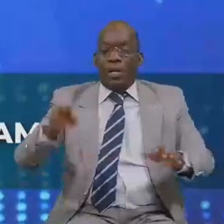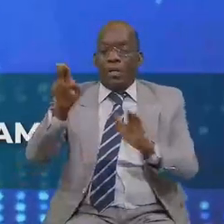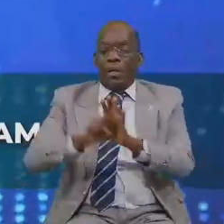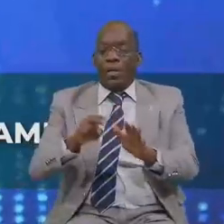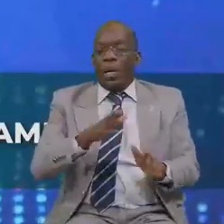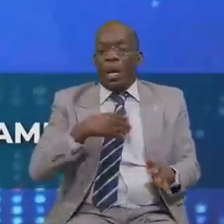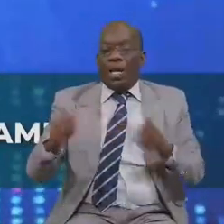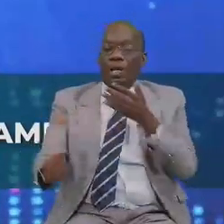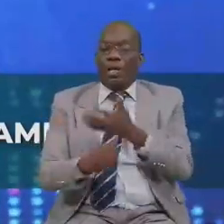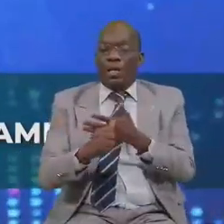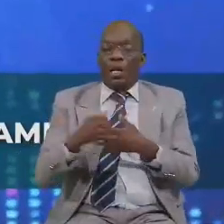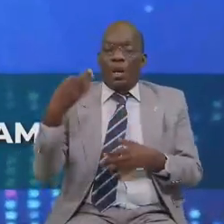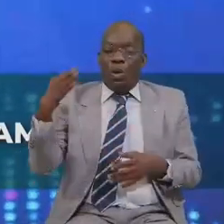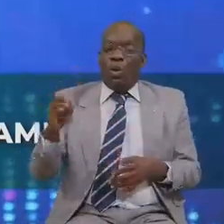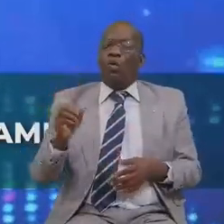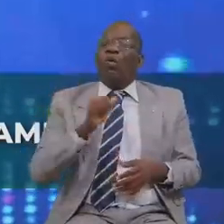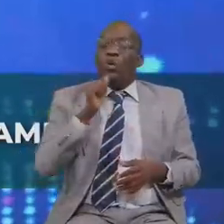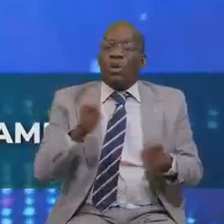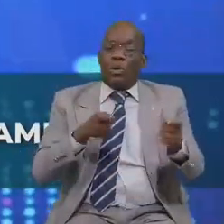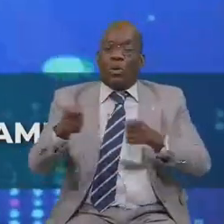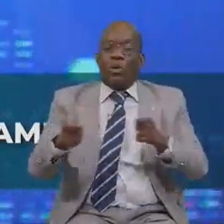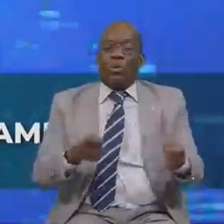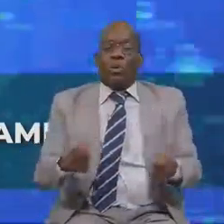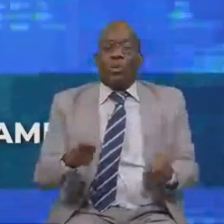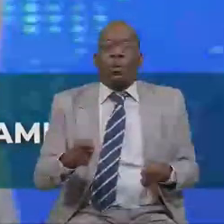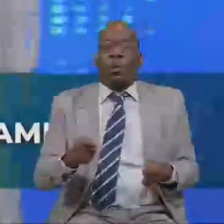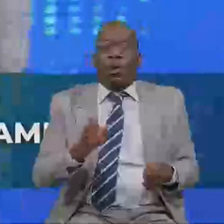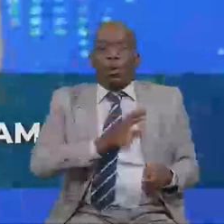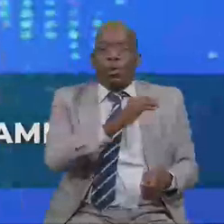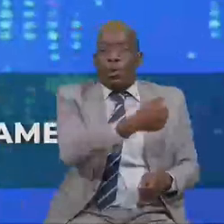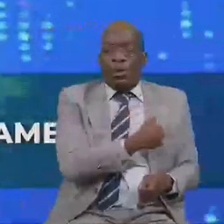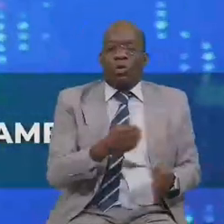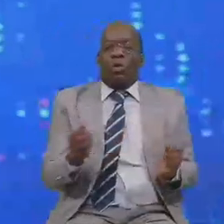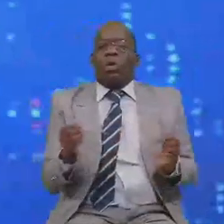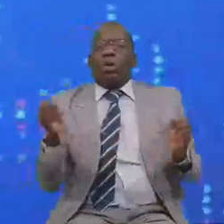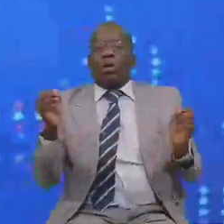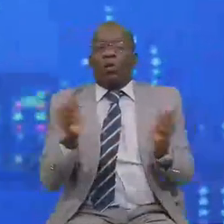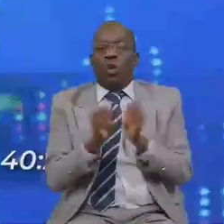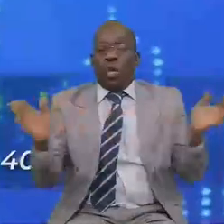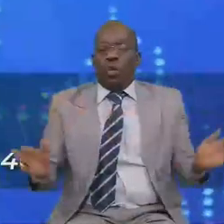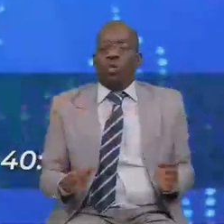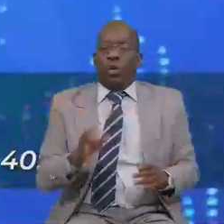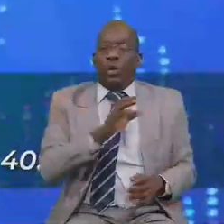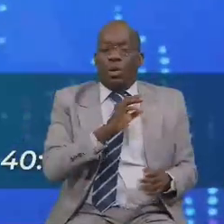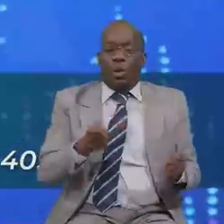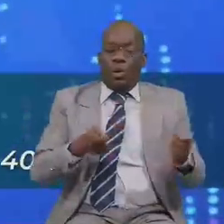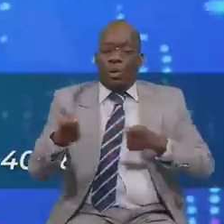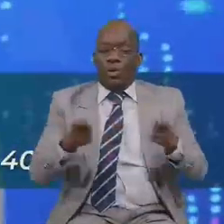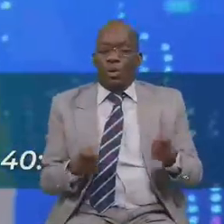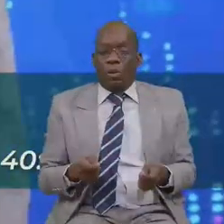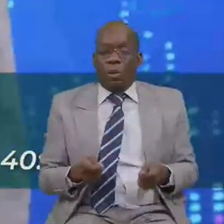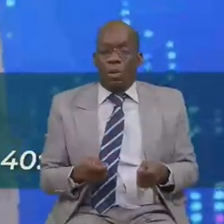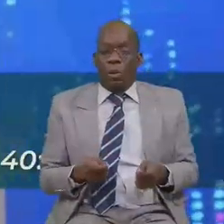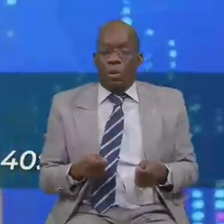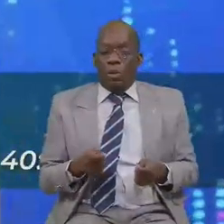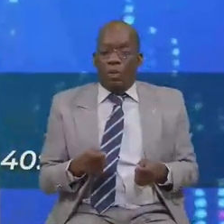des âmes indomptées sans contrôle. En Jacques chapitre 3, verset 5.